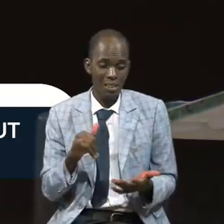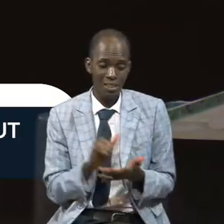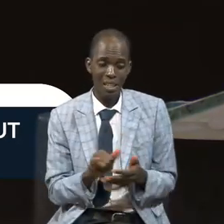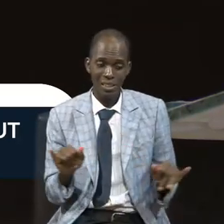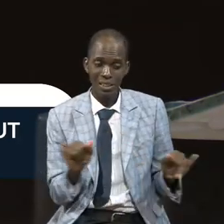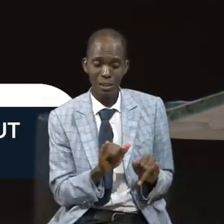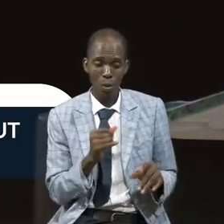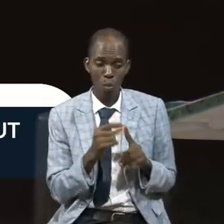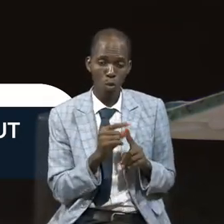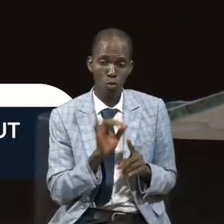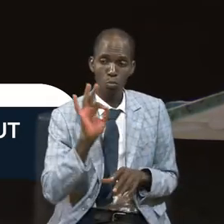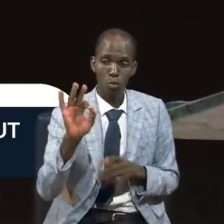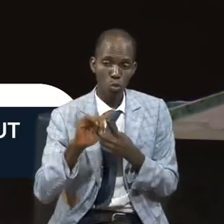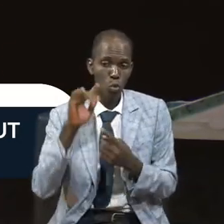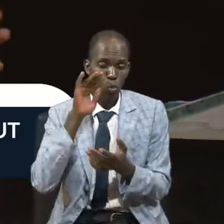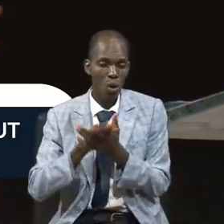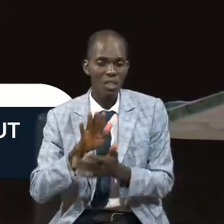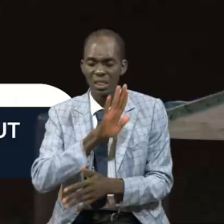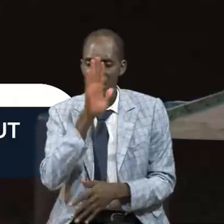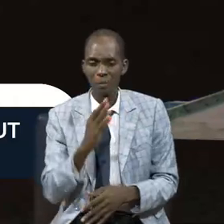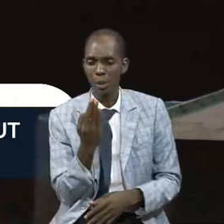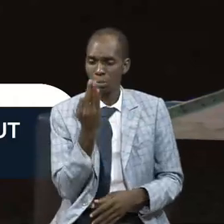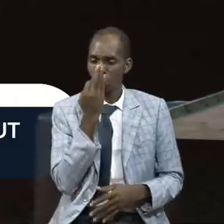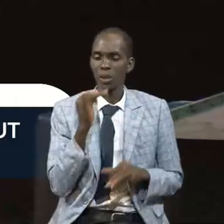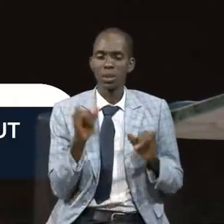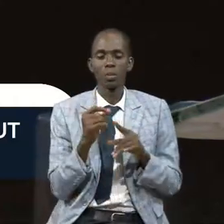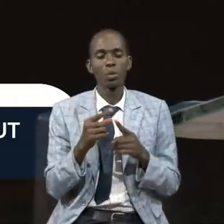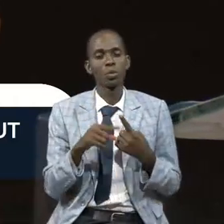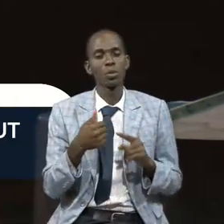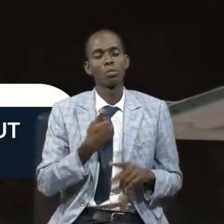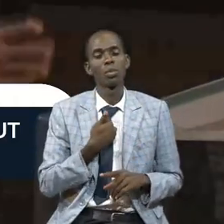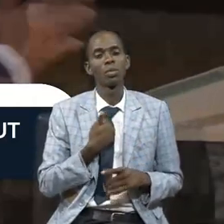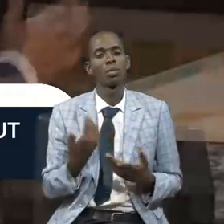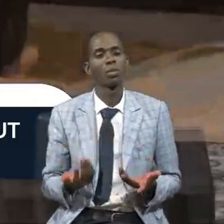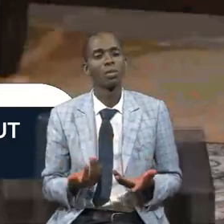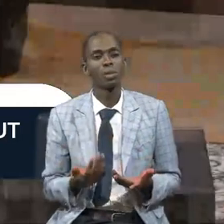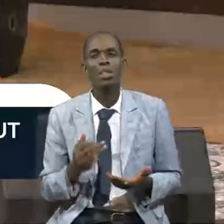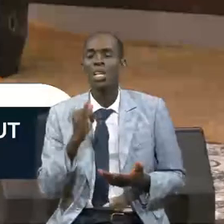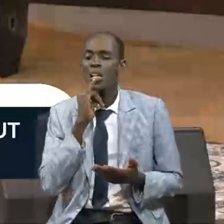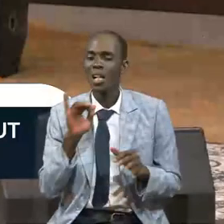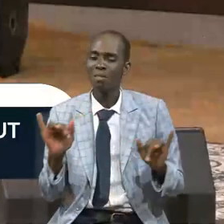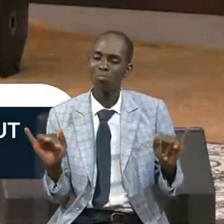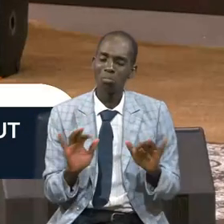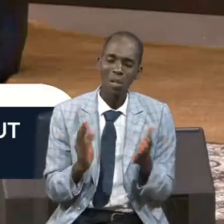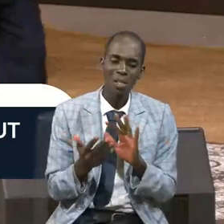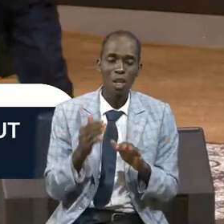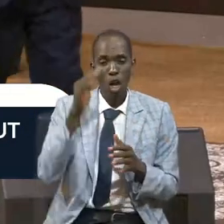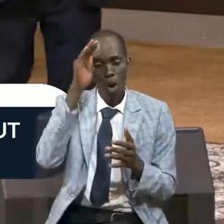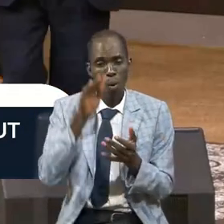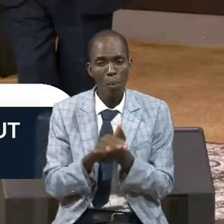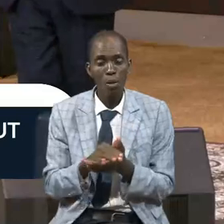l'Écriture, il ne cite pas ça à lui-même. C'est comme la femme, chaque fois